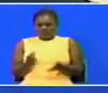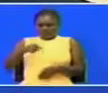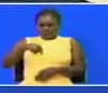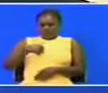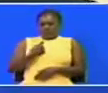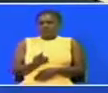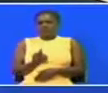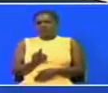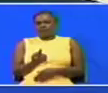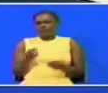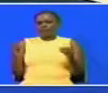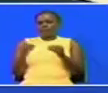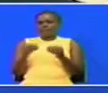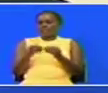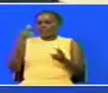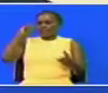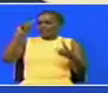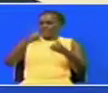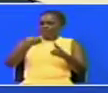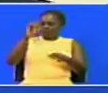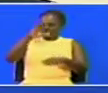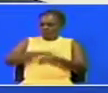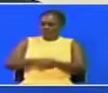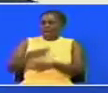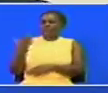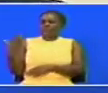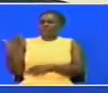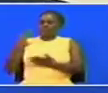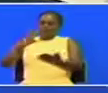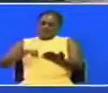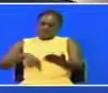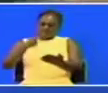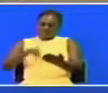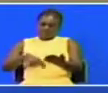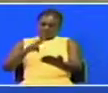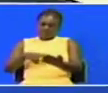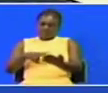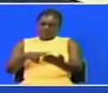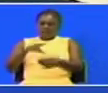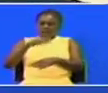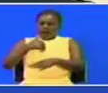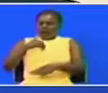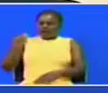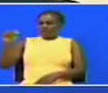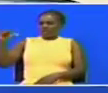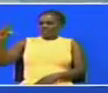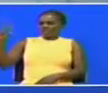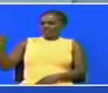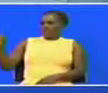This meeting was for us to get the documents. Go and read. I'm going to annual general meeting